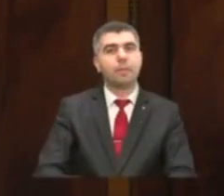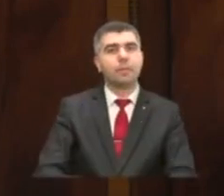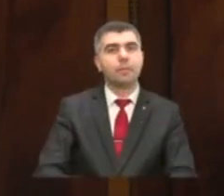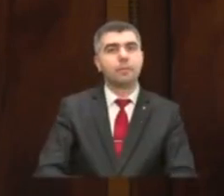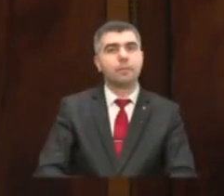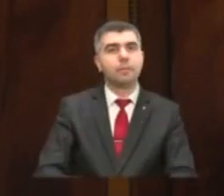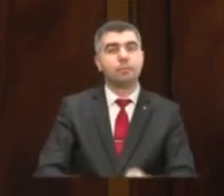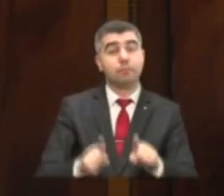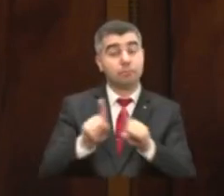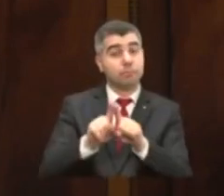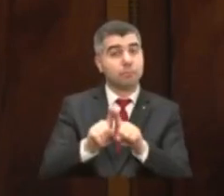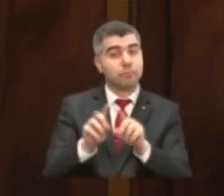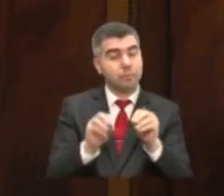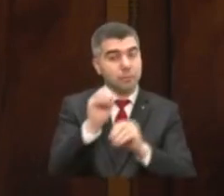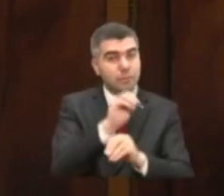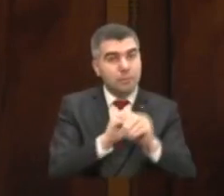عدت